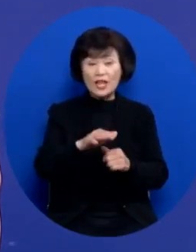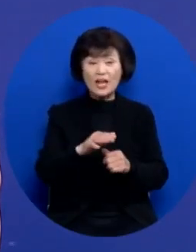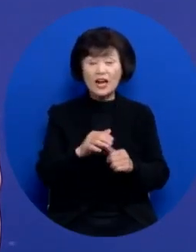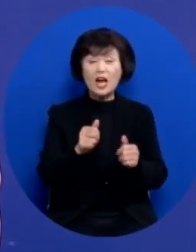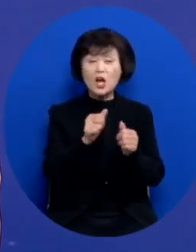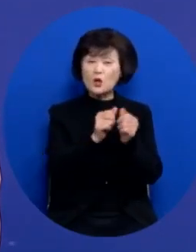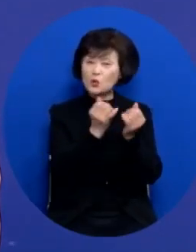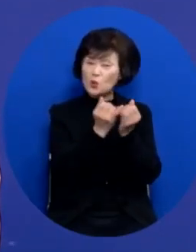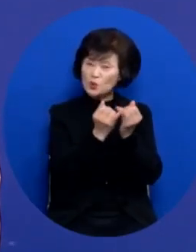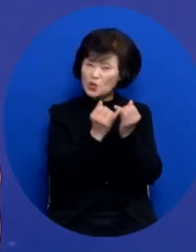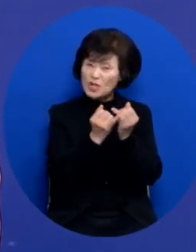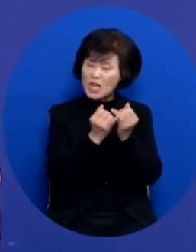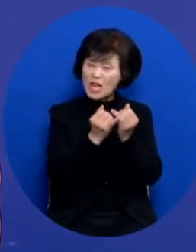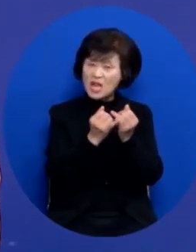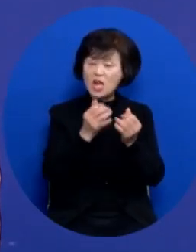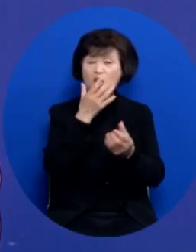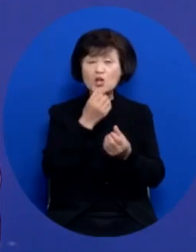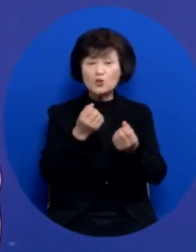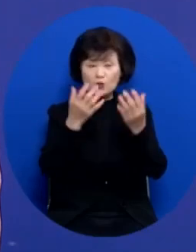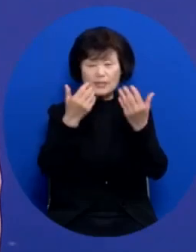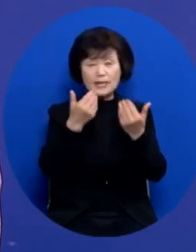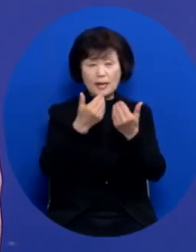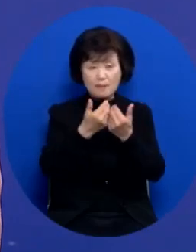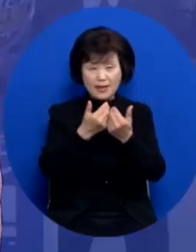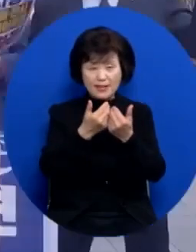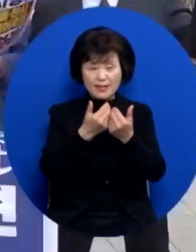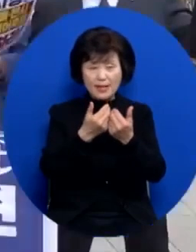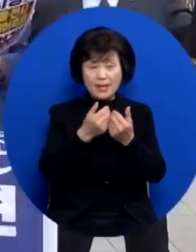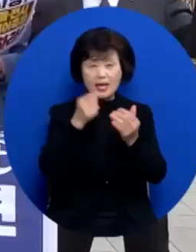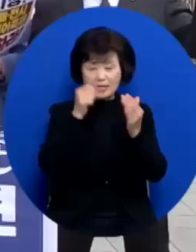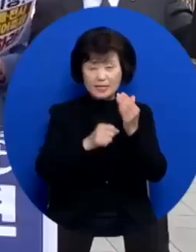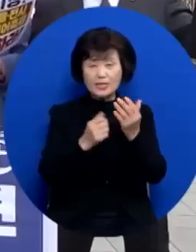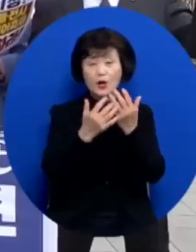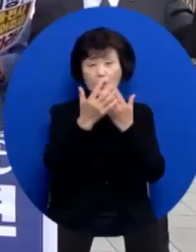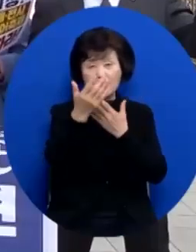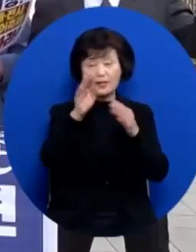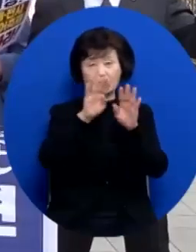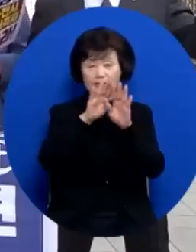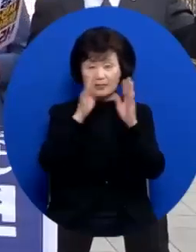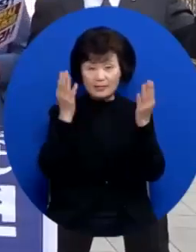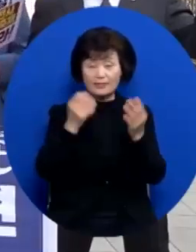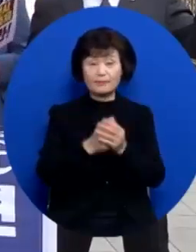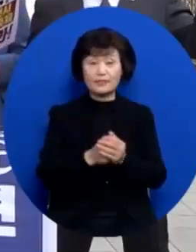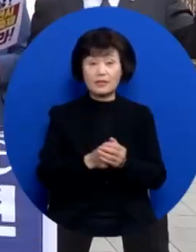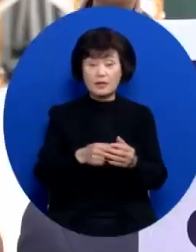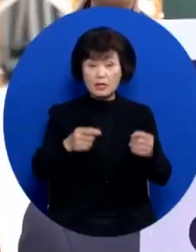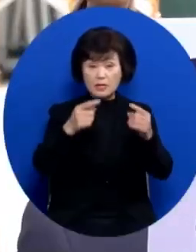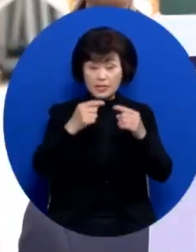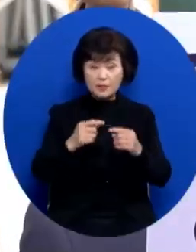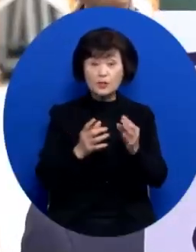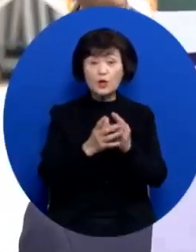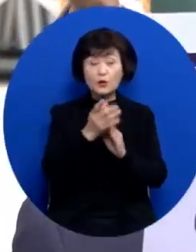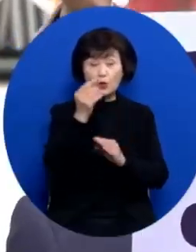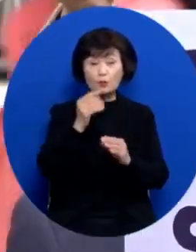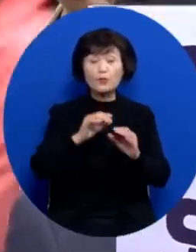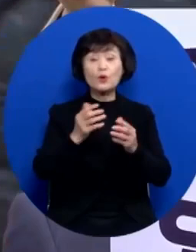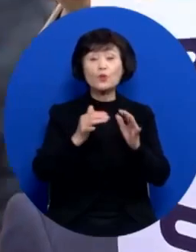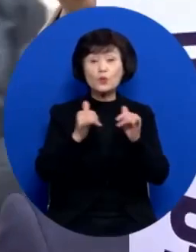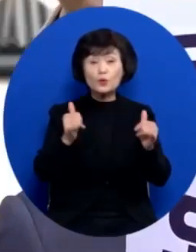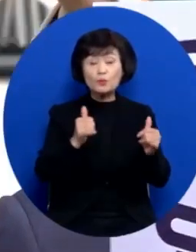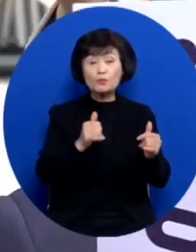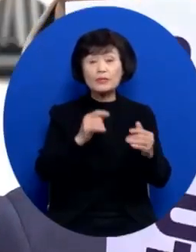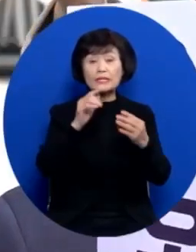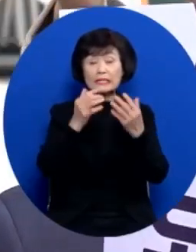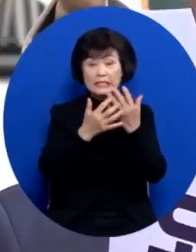서울광장 사용 승인 반대 기자회견을 열었습니다. 기자회견에 참석한 통합국민대회 대회장